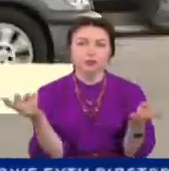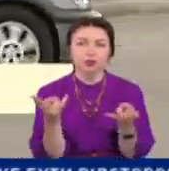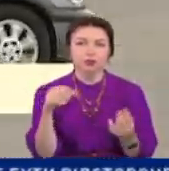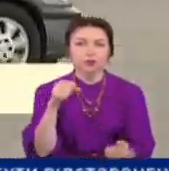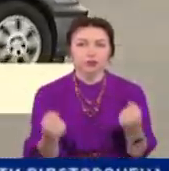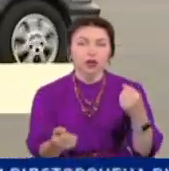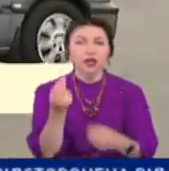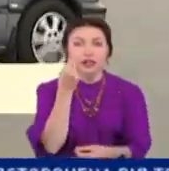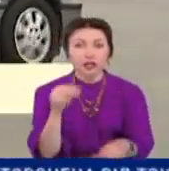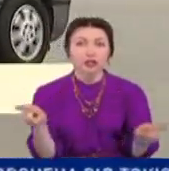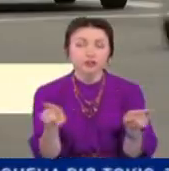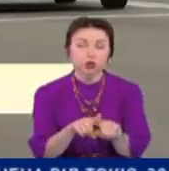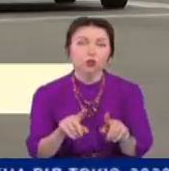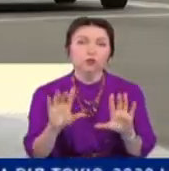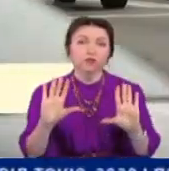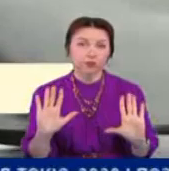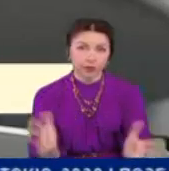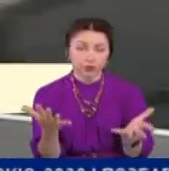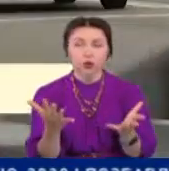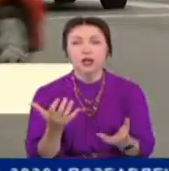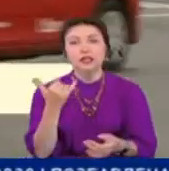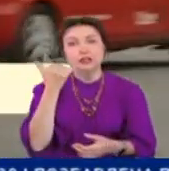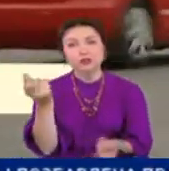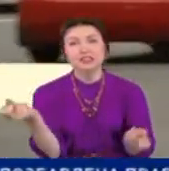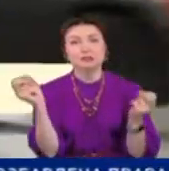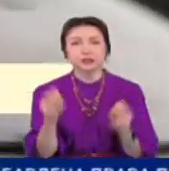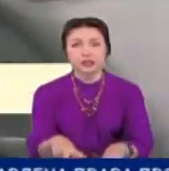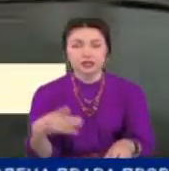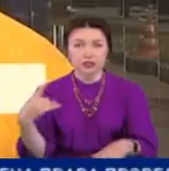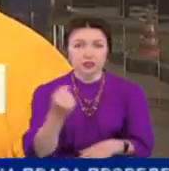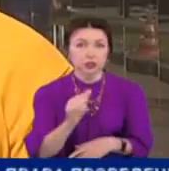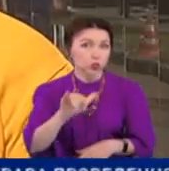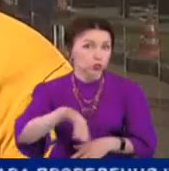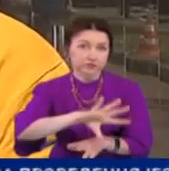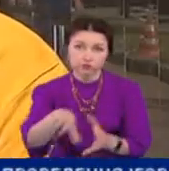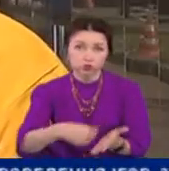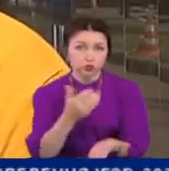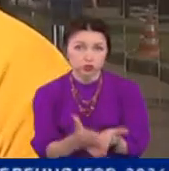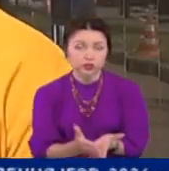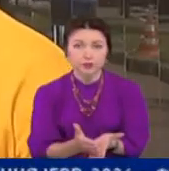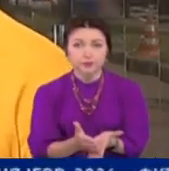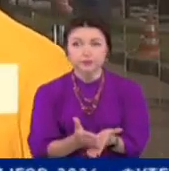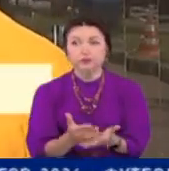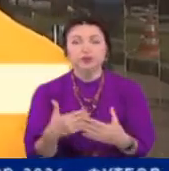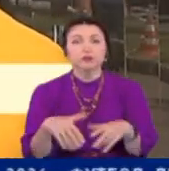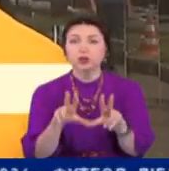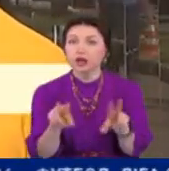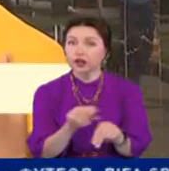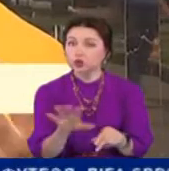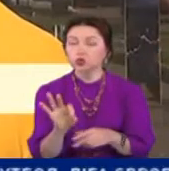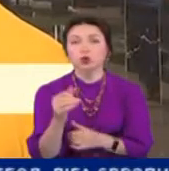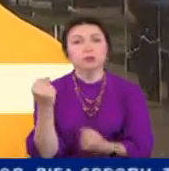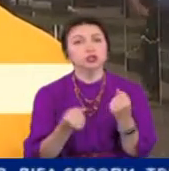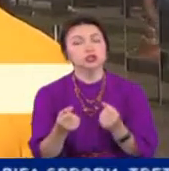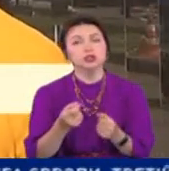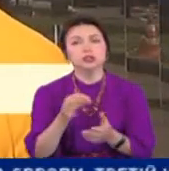Найкраще в такому випадку телефонувати спеціалізованим таксі. У них все для цього готово. Вона не гарантує, що машина буде відразу і треба